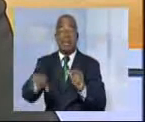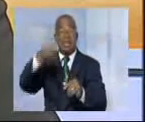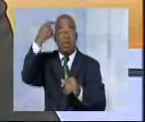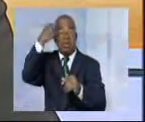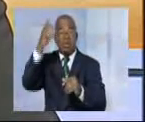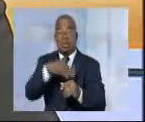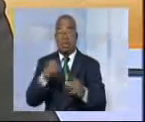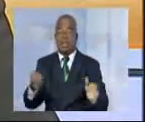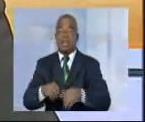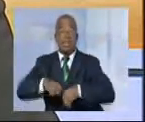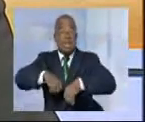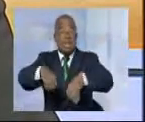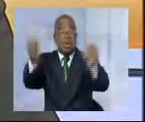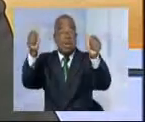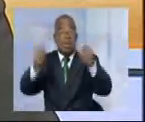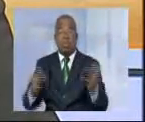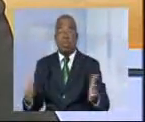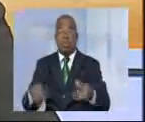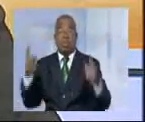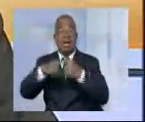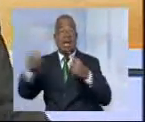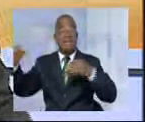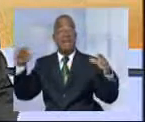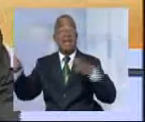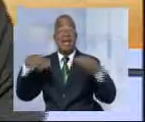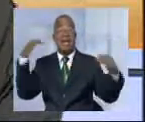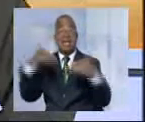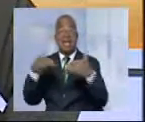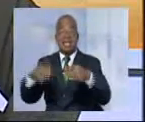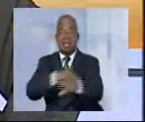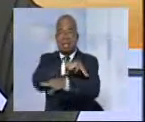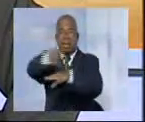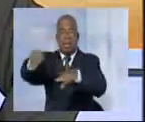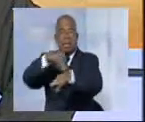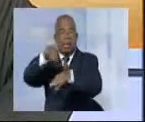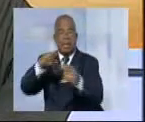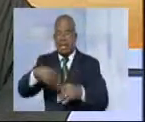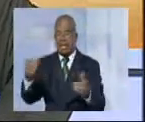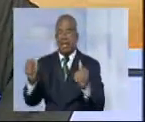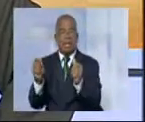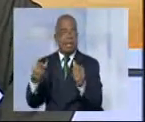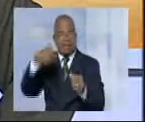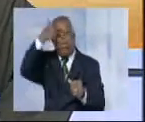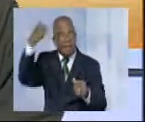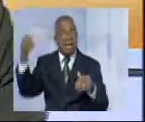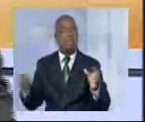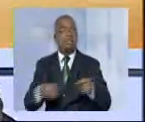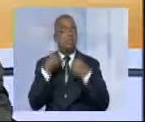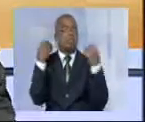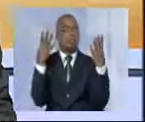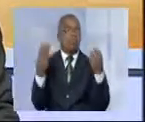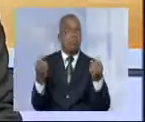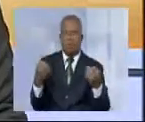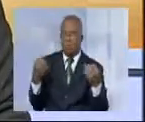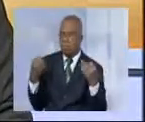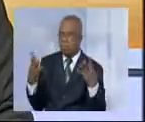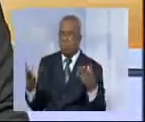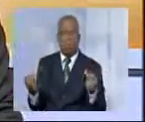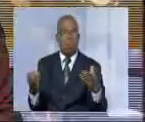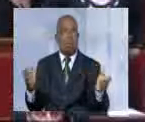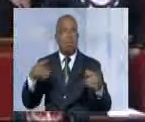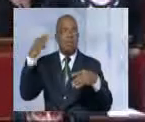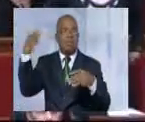doivent passer d'environ 4 000 à 1 millier d'ici la fin de l'année. Quelques 500 soldats français ont déjà quitté le Mali début